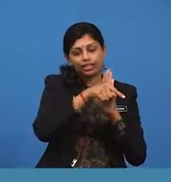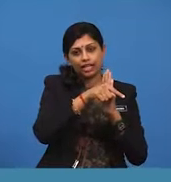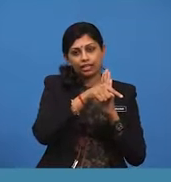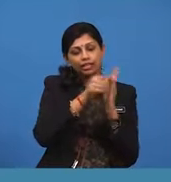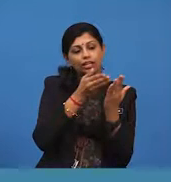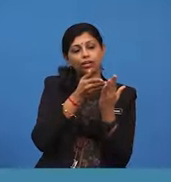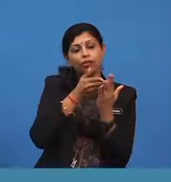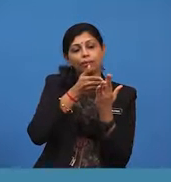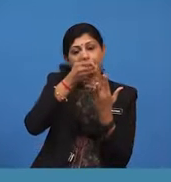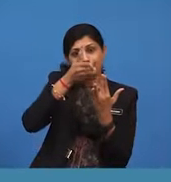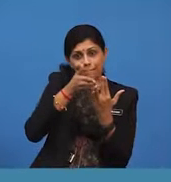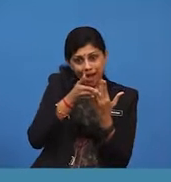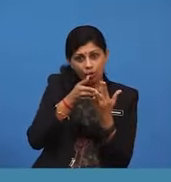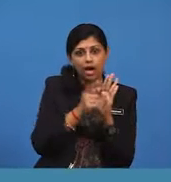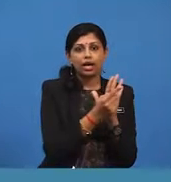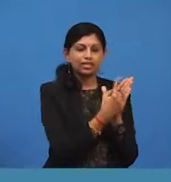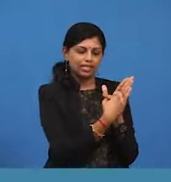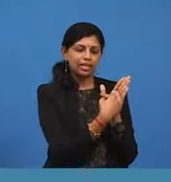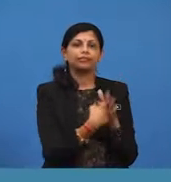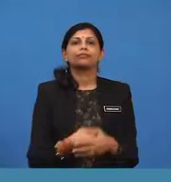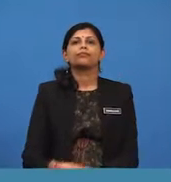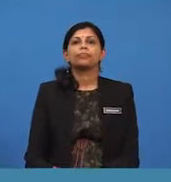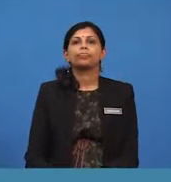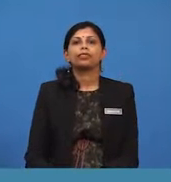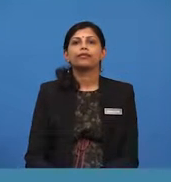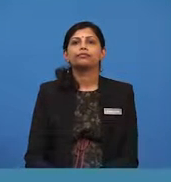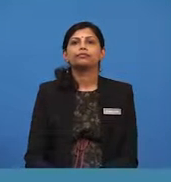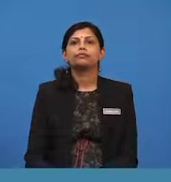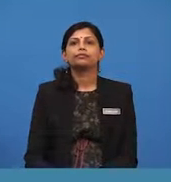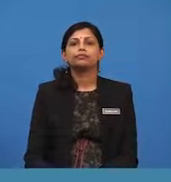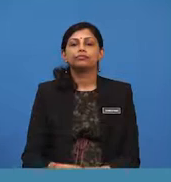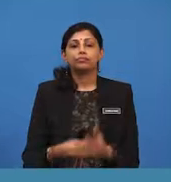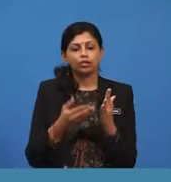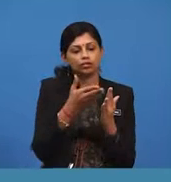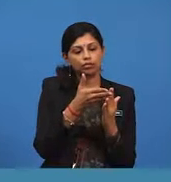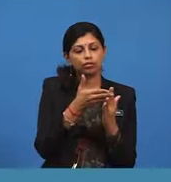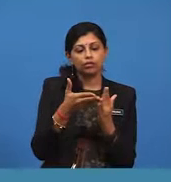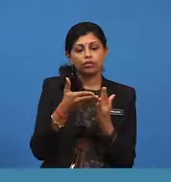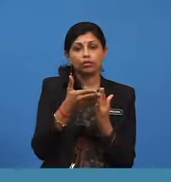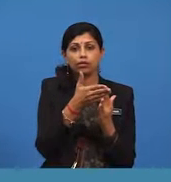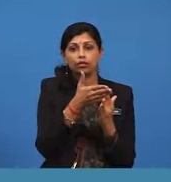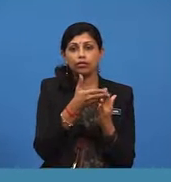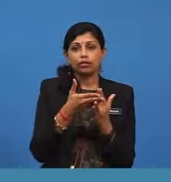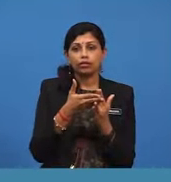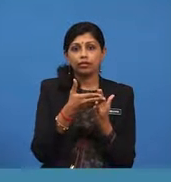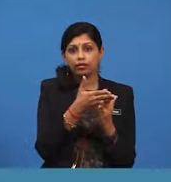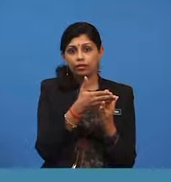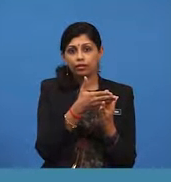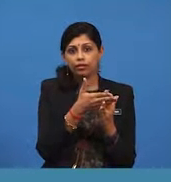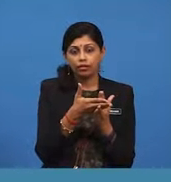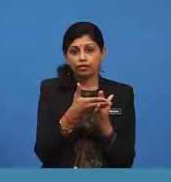Namun begitu, apabila dawai digerakkan secara mengufuk, iaitu ke kiri, didapati tiada pesongan jarum